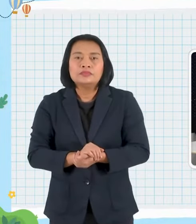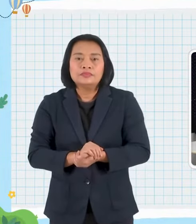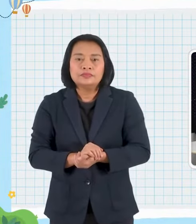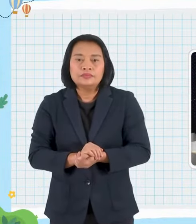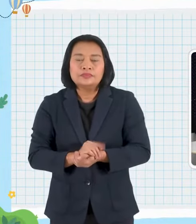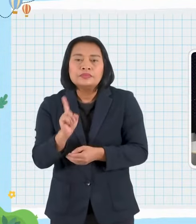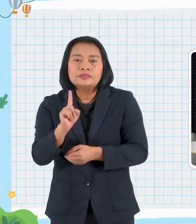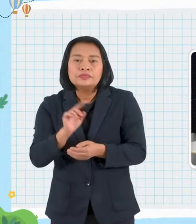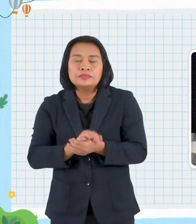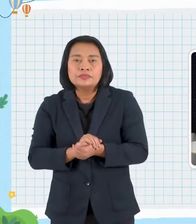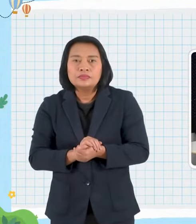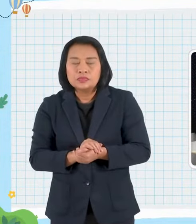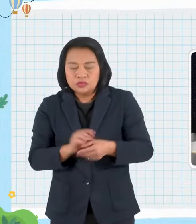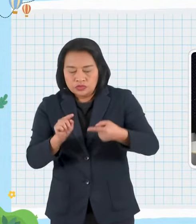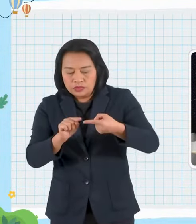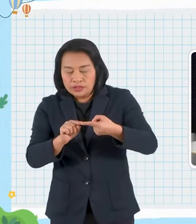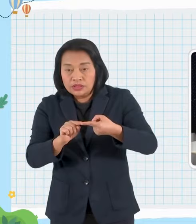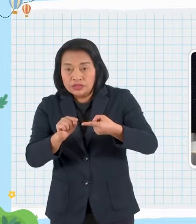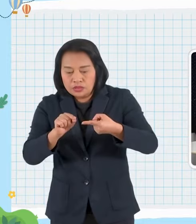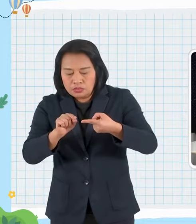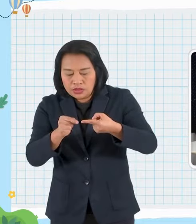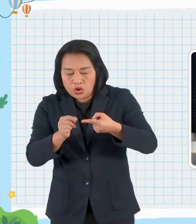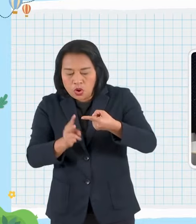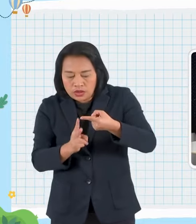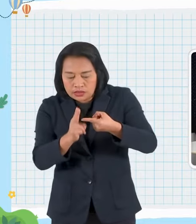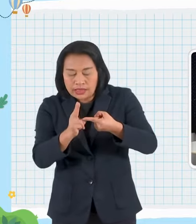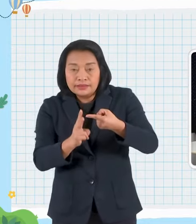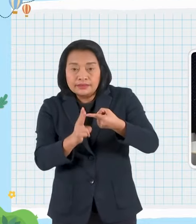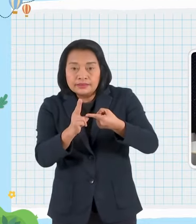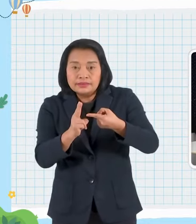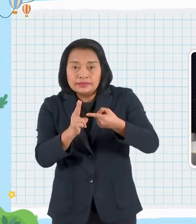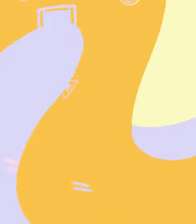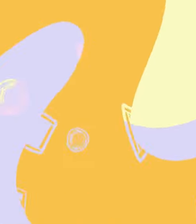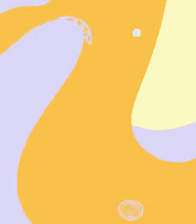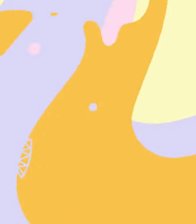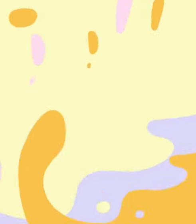เราตัดปลายหลอดออกที่เป็นส่วนที่เป็นช้อนอย่างเงี้ยนะคะตัดออกเลยค่ะ